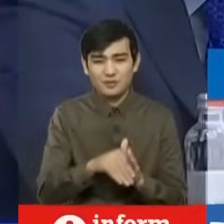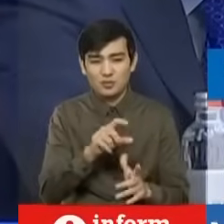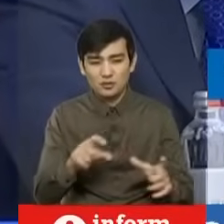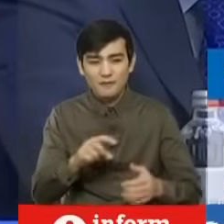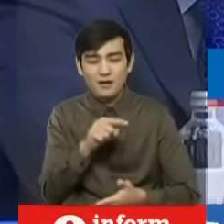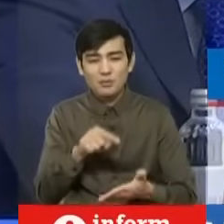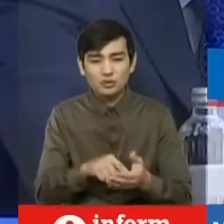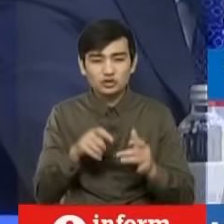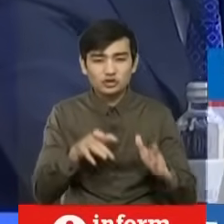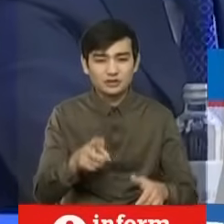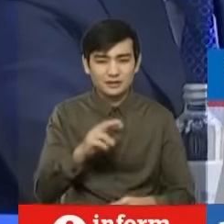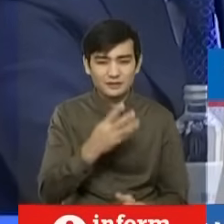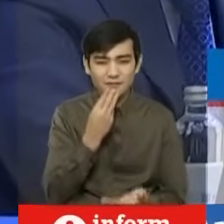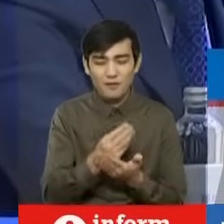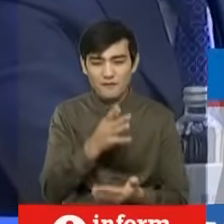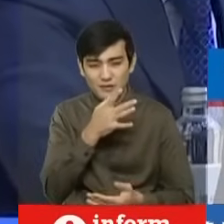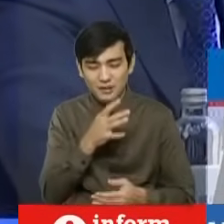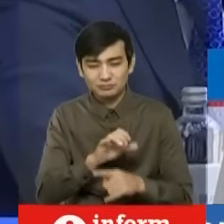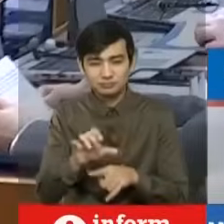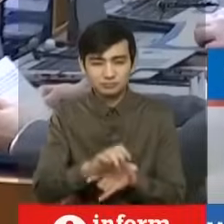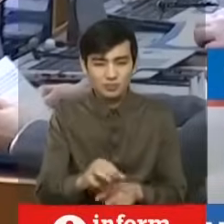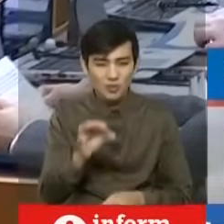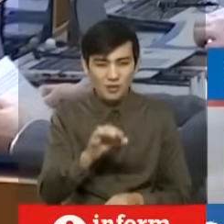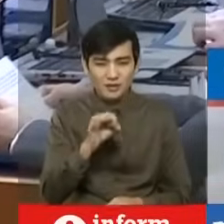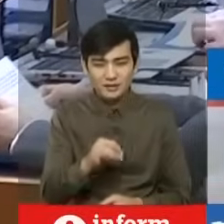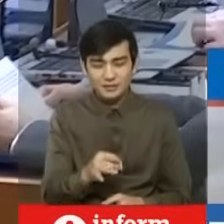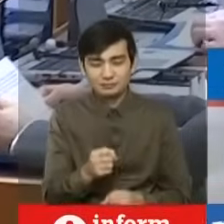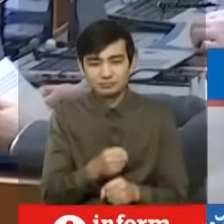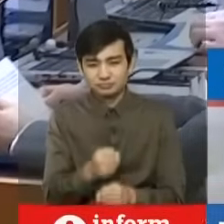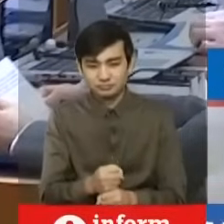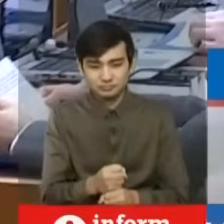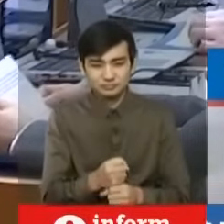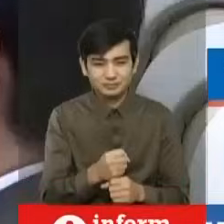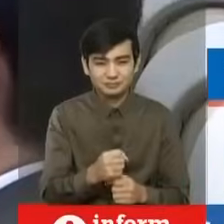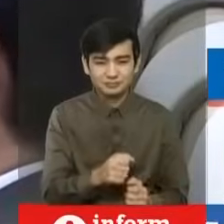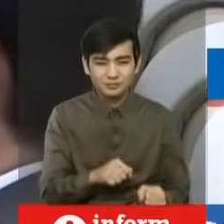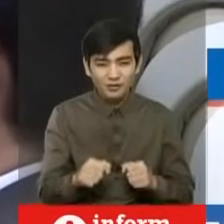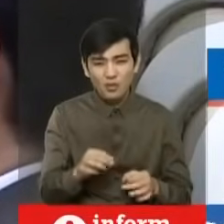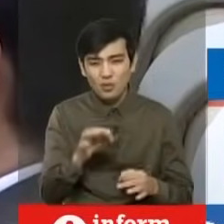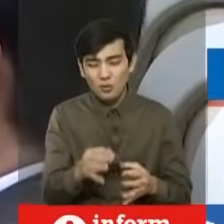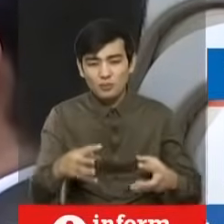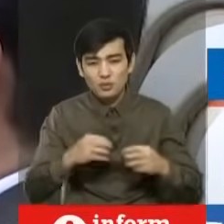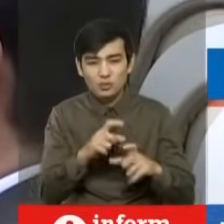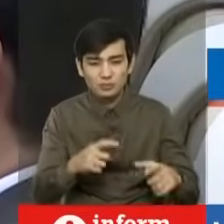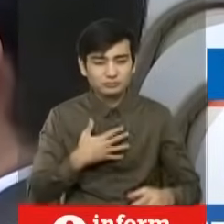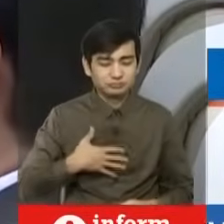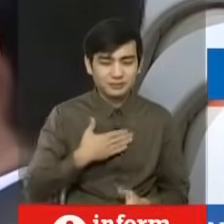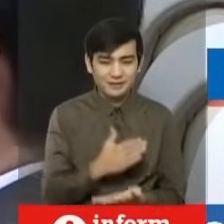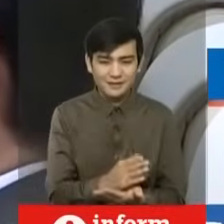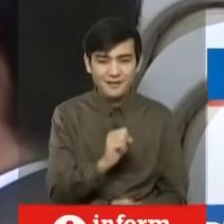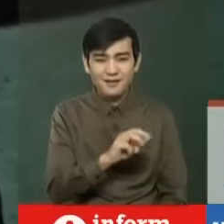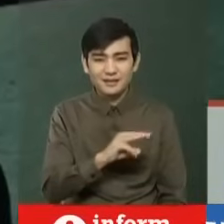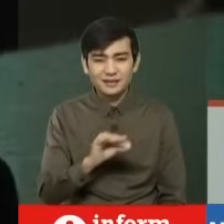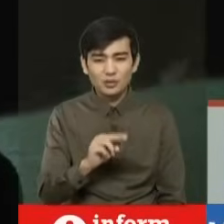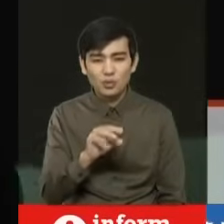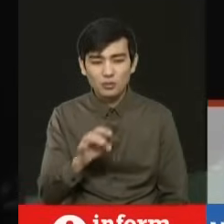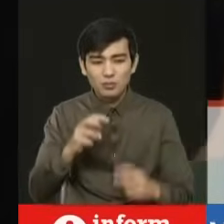вопроса своевременного оповещения населения о приближении природных катаклизмов общественники Переживают что проверка антикора Может